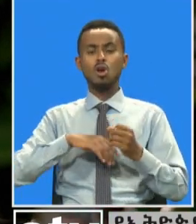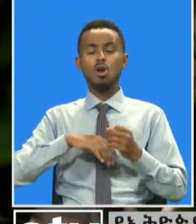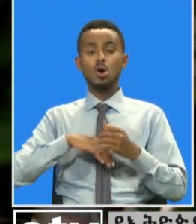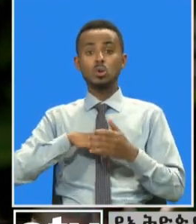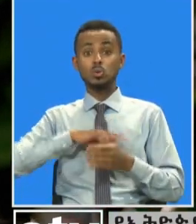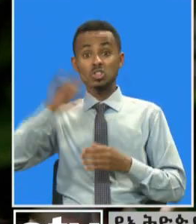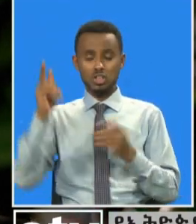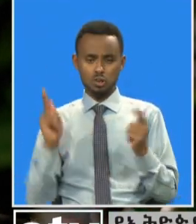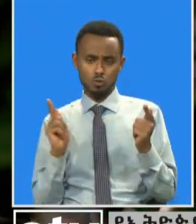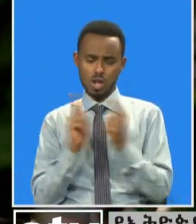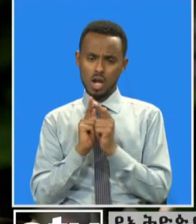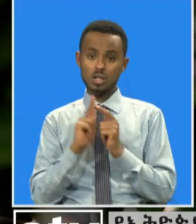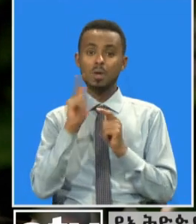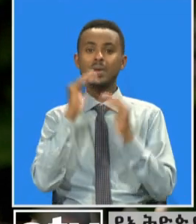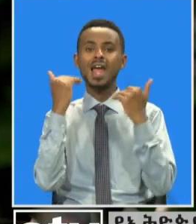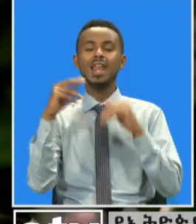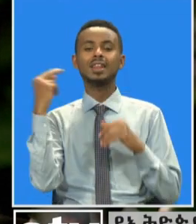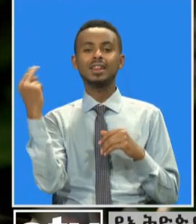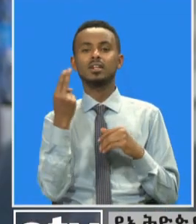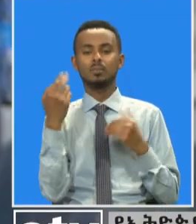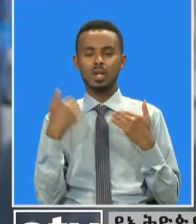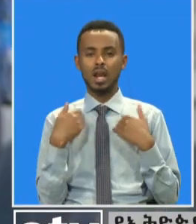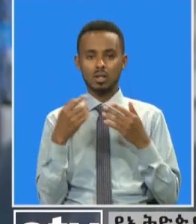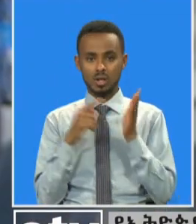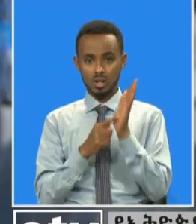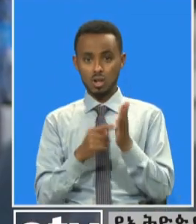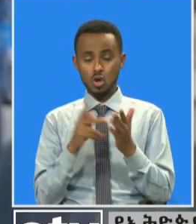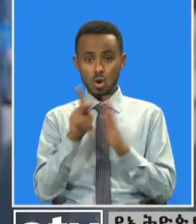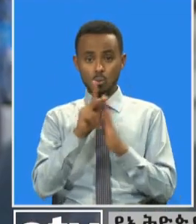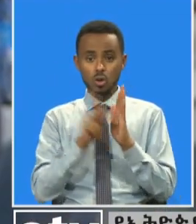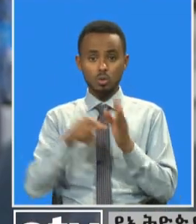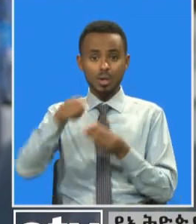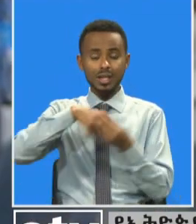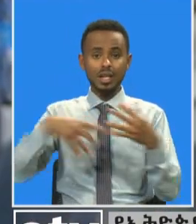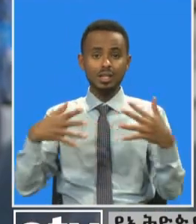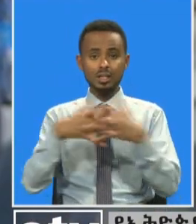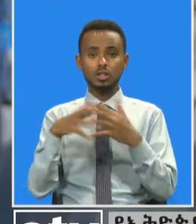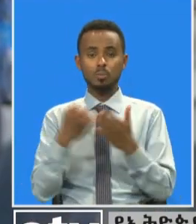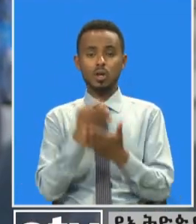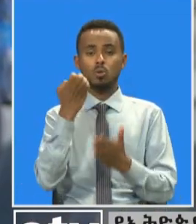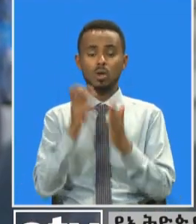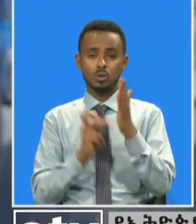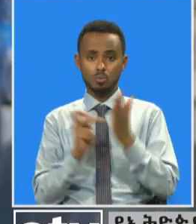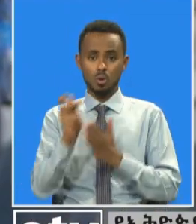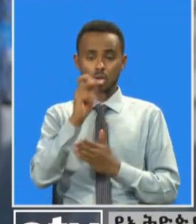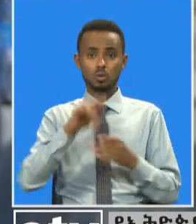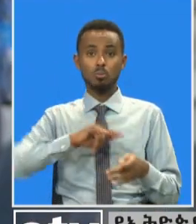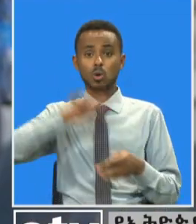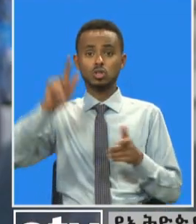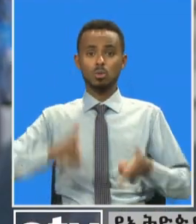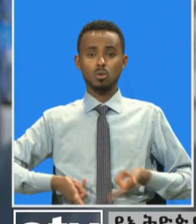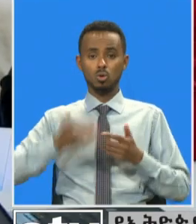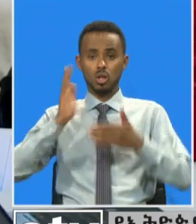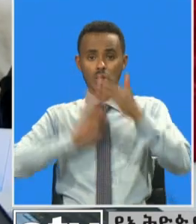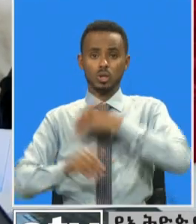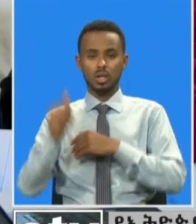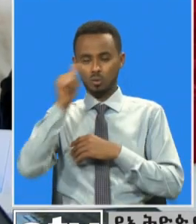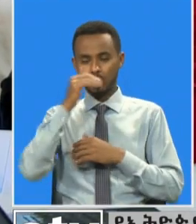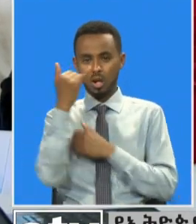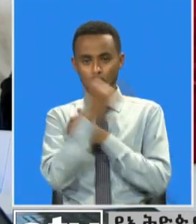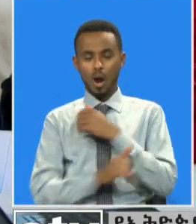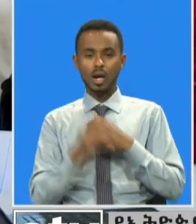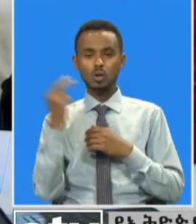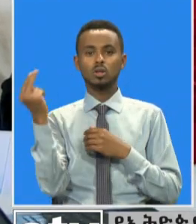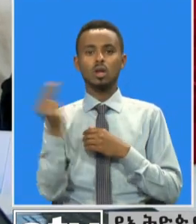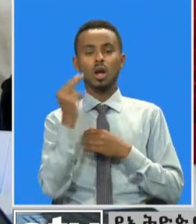ግንኙነታችን በምን ያህል ፋይዳ እንዳላቸው ይቀምራል። ፖሊሲው በቀጠናዊ ትስስር፣ በኢኮኖሚ ዲፕሎማሲ፣ በውጭ የሚኖሩ ትውልደ ኢትዮጵያውያን